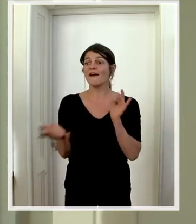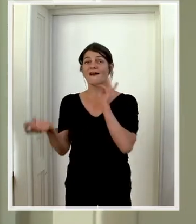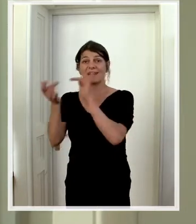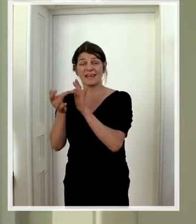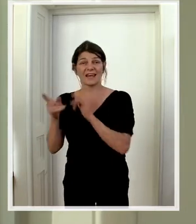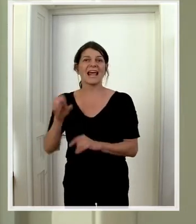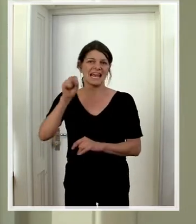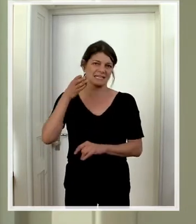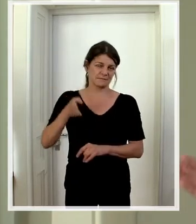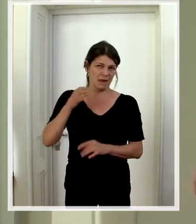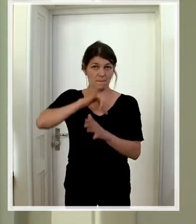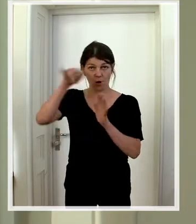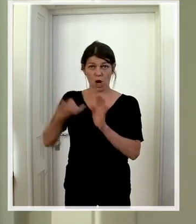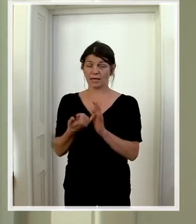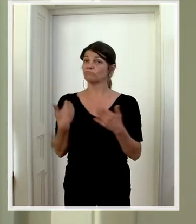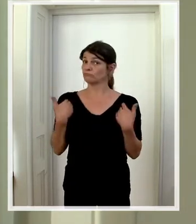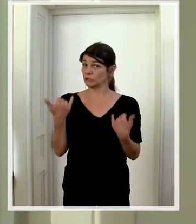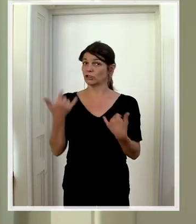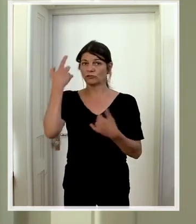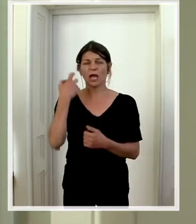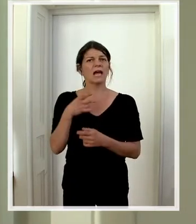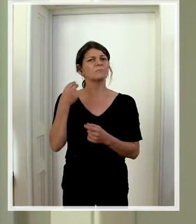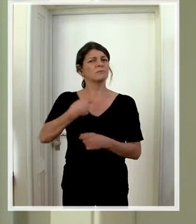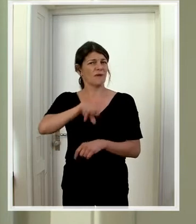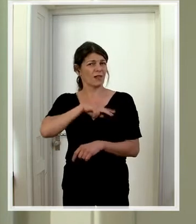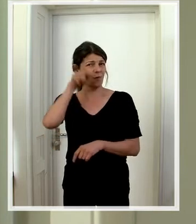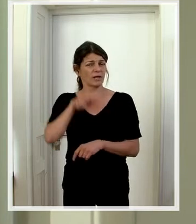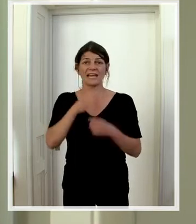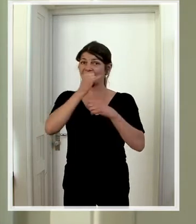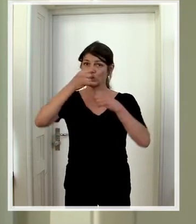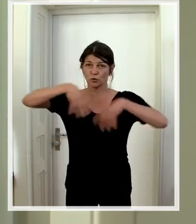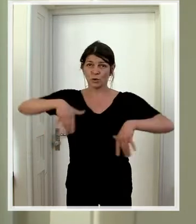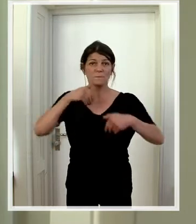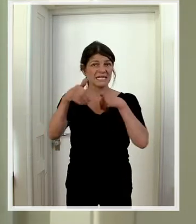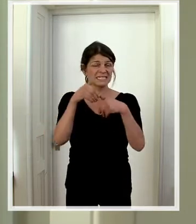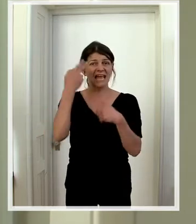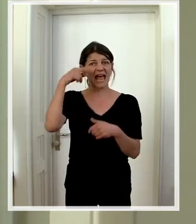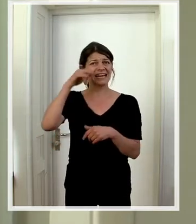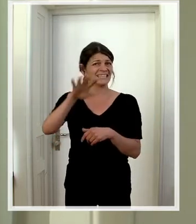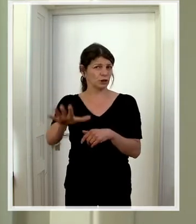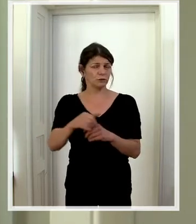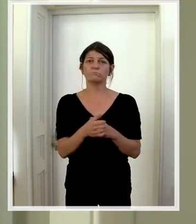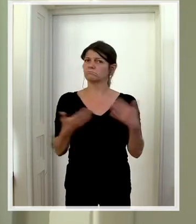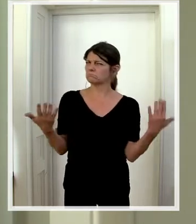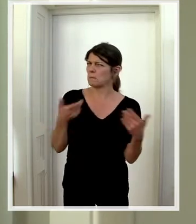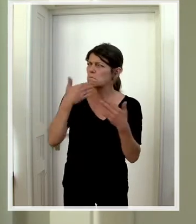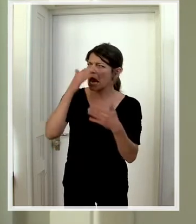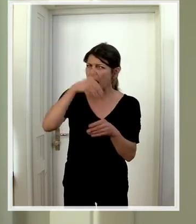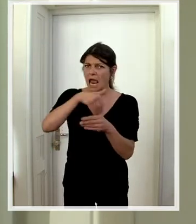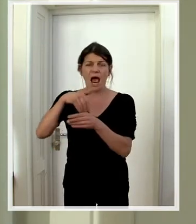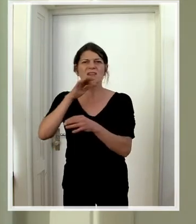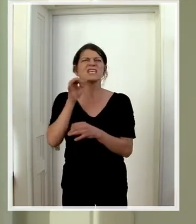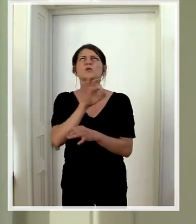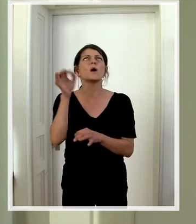das S-Bahn-Projekt? Fangen wir an mit dem zuständigen Infrastrukturminister Daniel Risch. Eigentlich geht es um viel mehr als nur eine